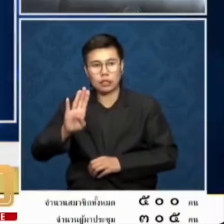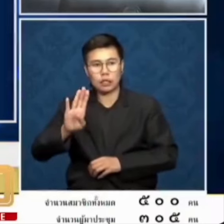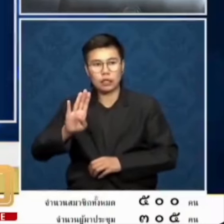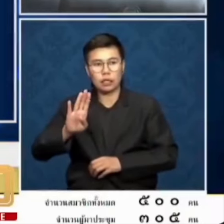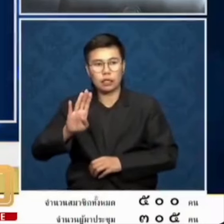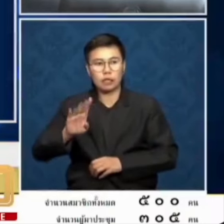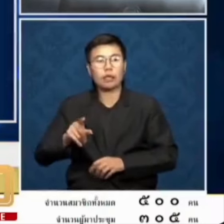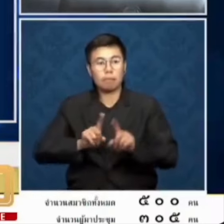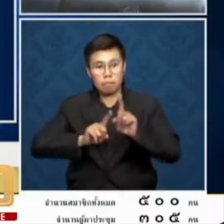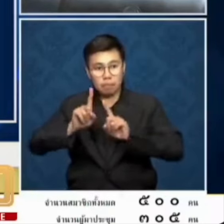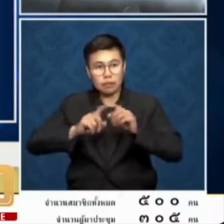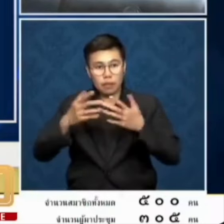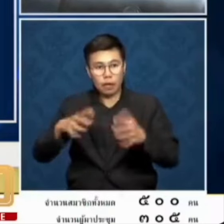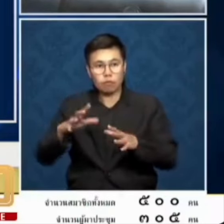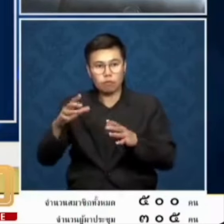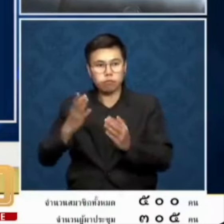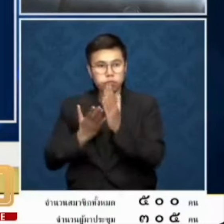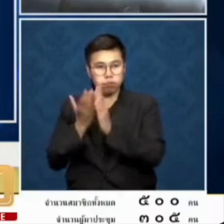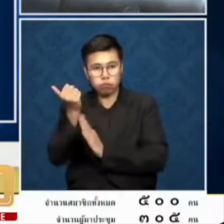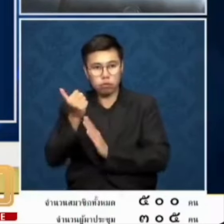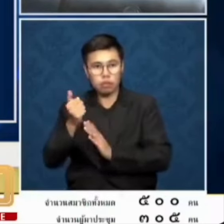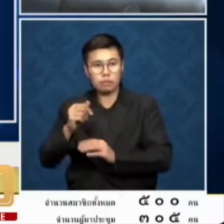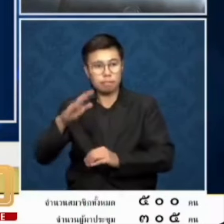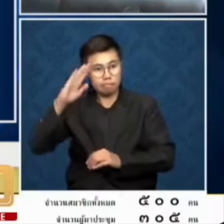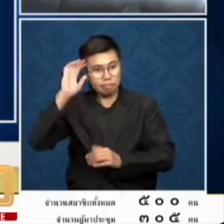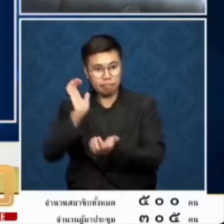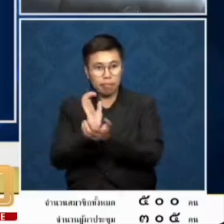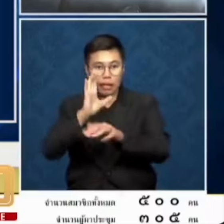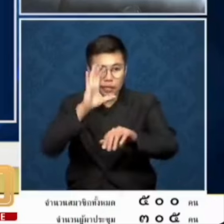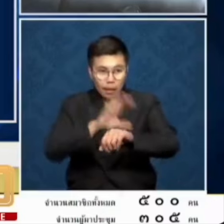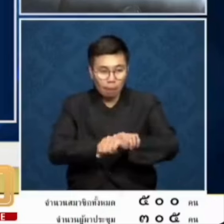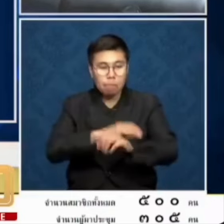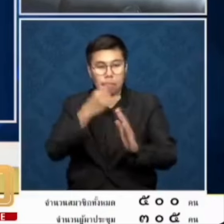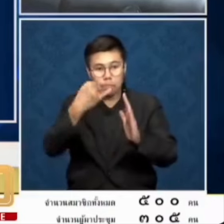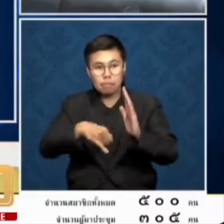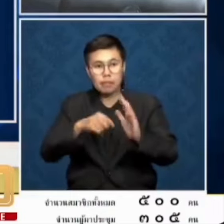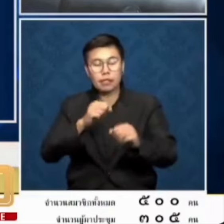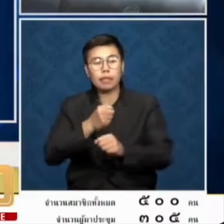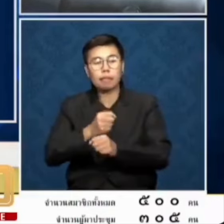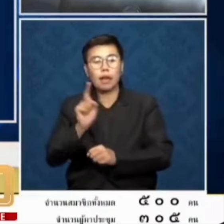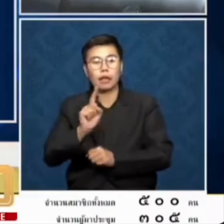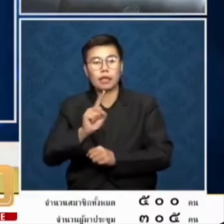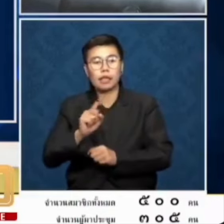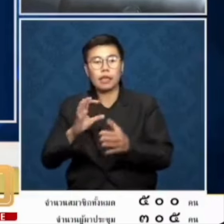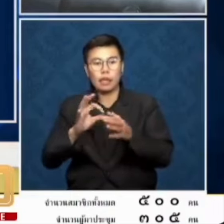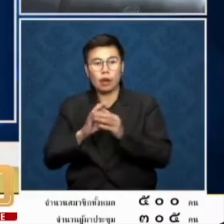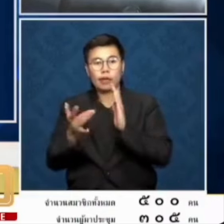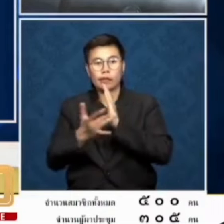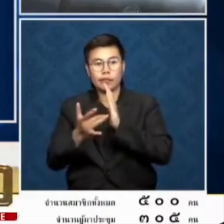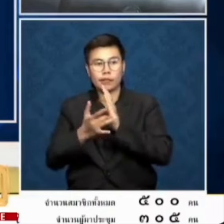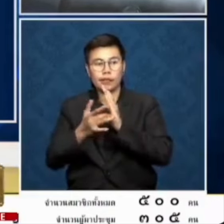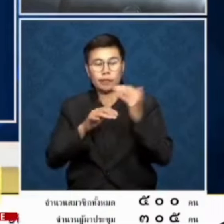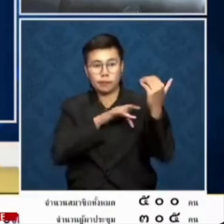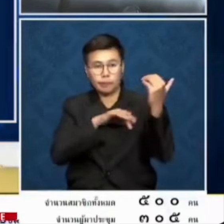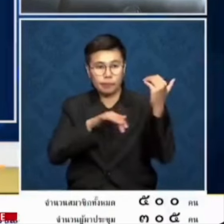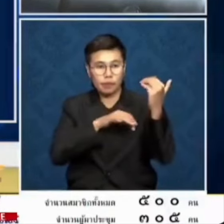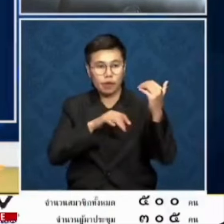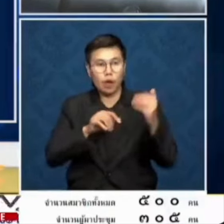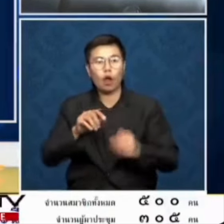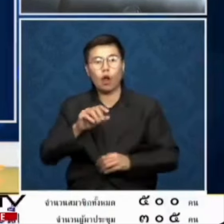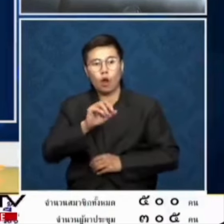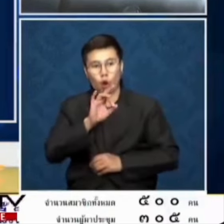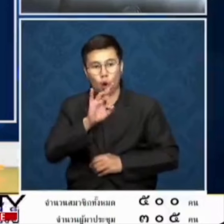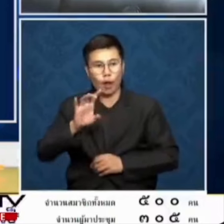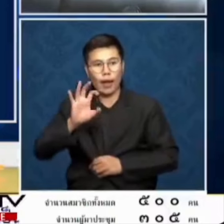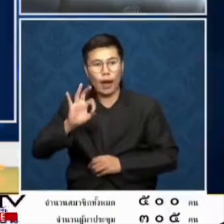สำเร็จนะคะของการจับกุมผู้กระทำความผิดนะคะเกี่ยวกับอาชญากรรมทางเทคโนโลยีเนี่ยร้อยละ95ค่ะท่